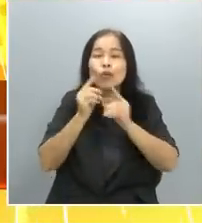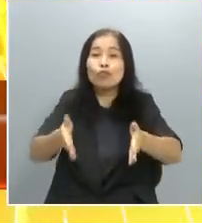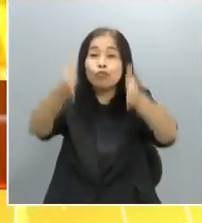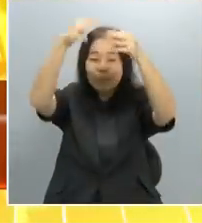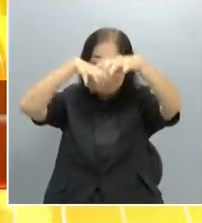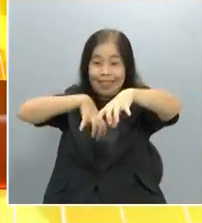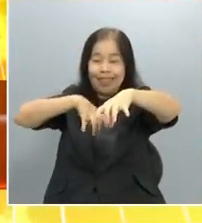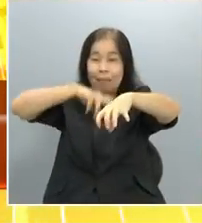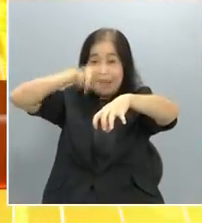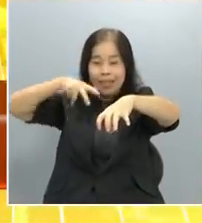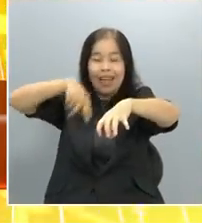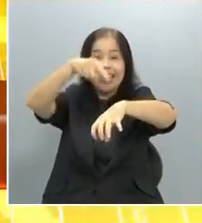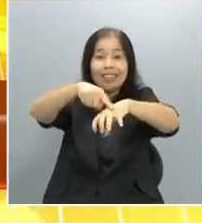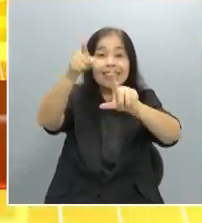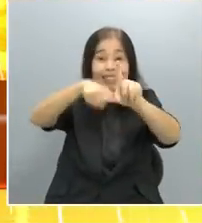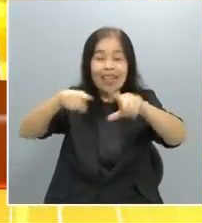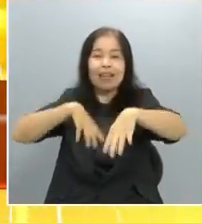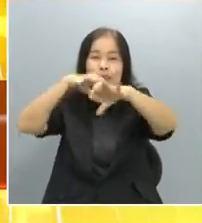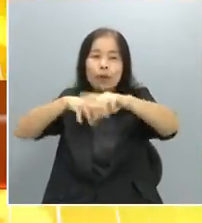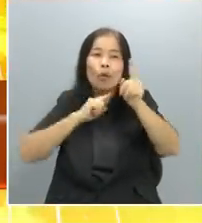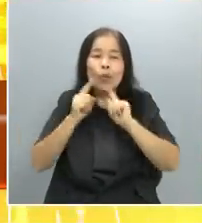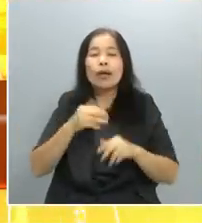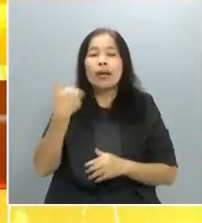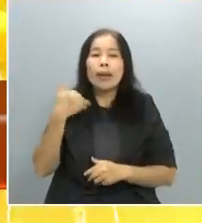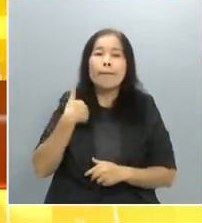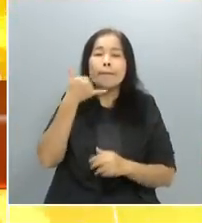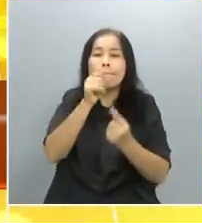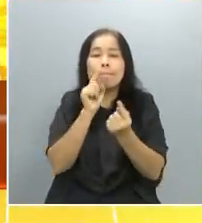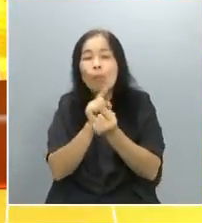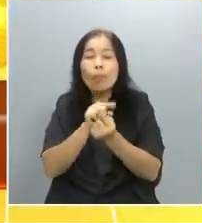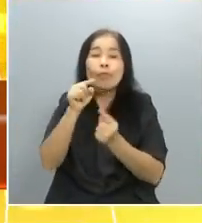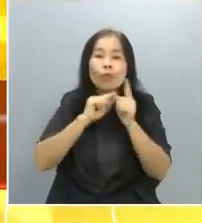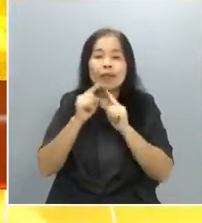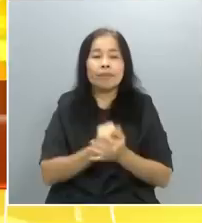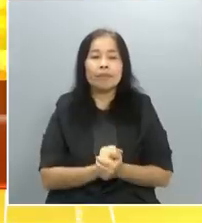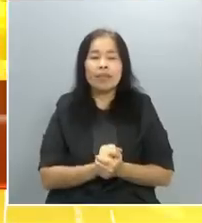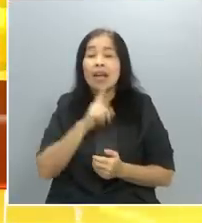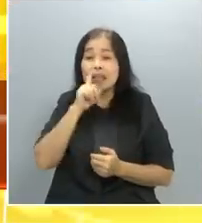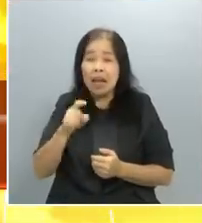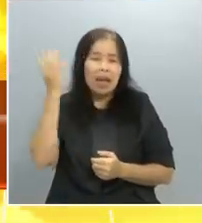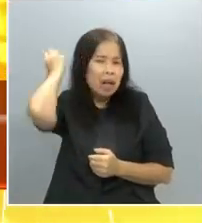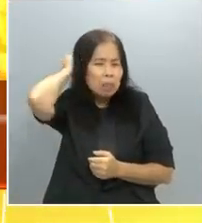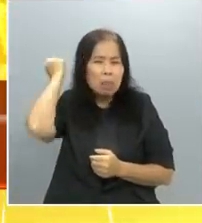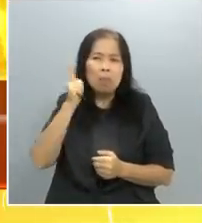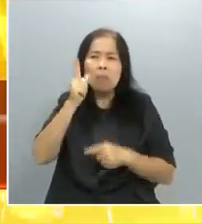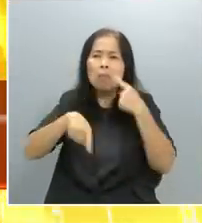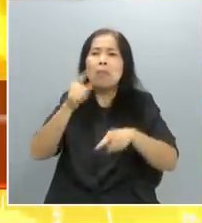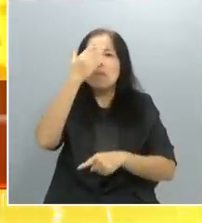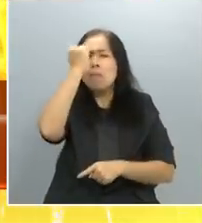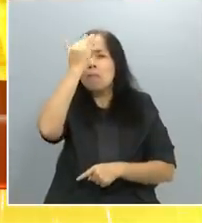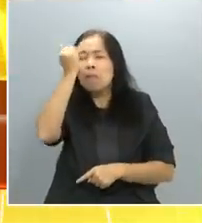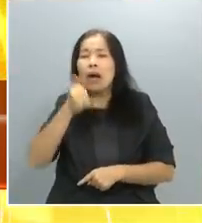กกับผมว่าไม่ได้ต้องการจะแสดงตัวแล้วไปถูกเรียกขานว่าเพื่อไทยการละครถามว่าองค์อิงไปทำไมไปก็เพรา